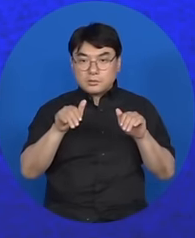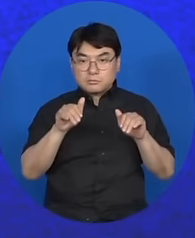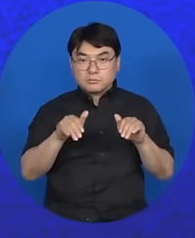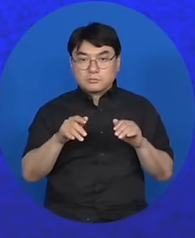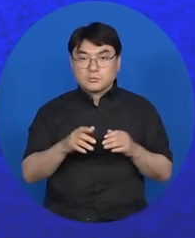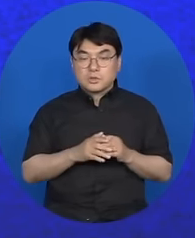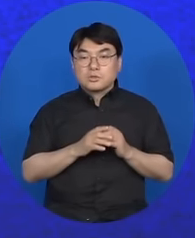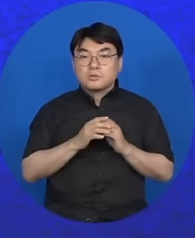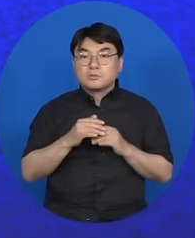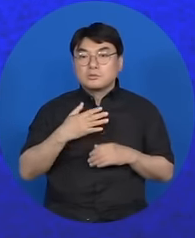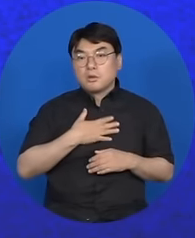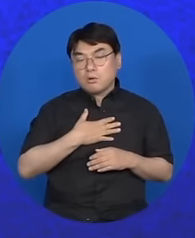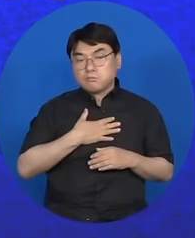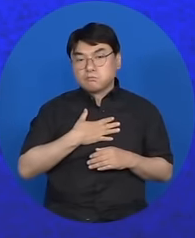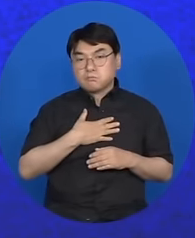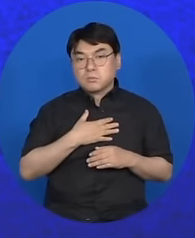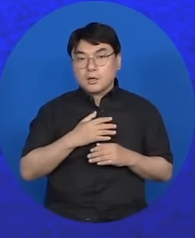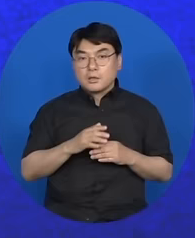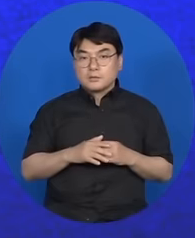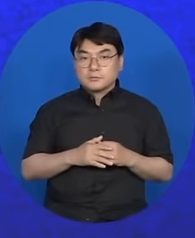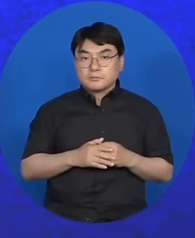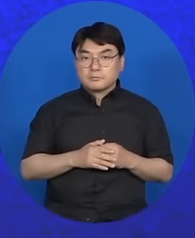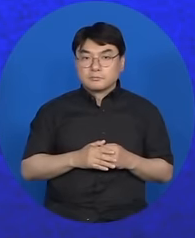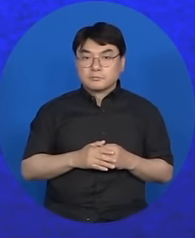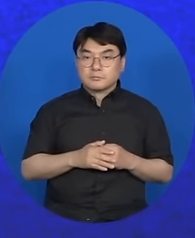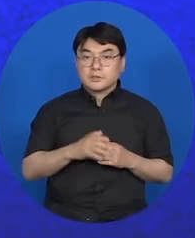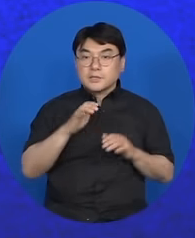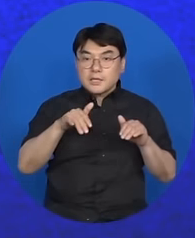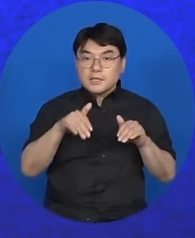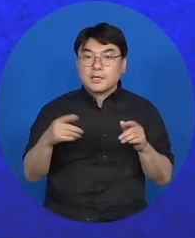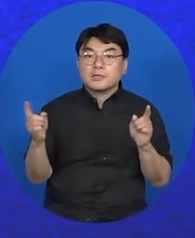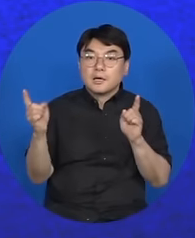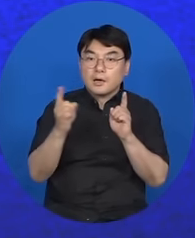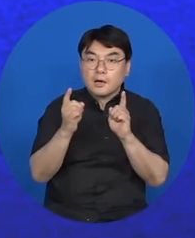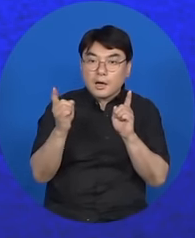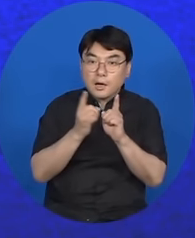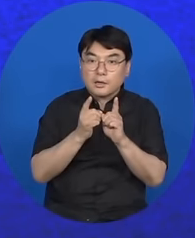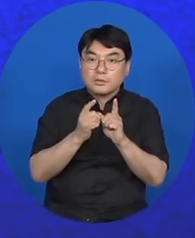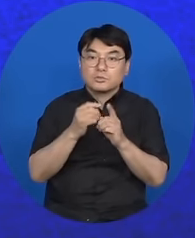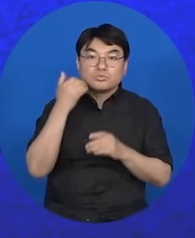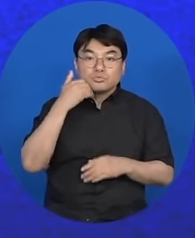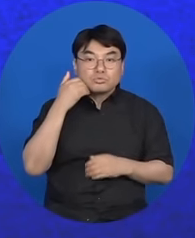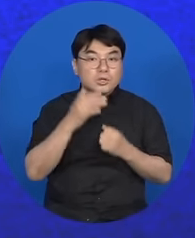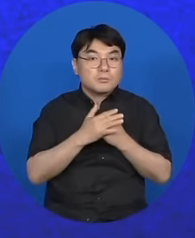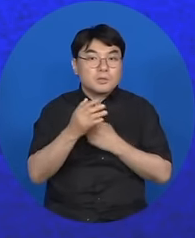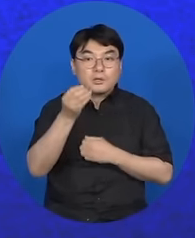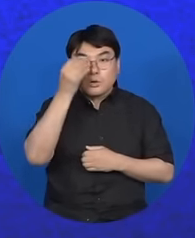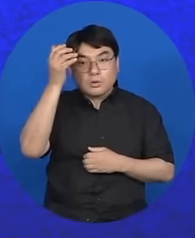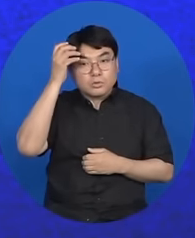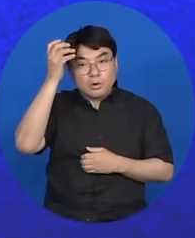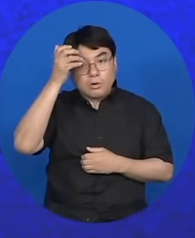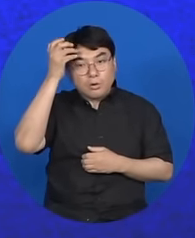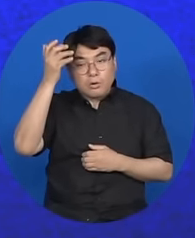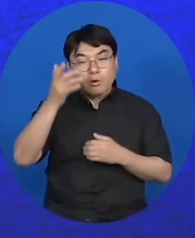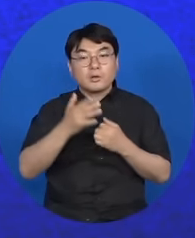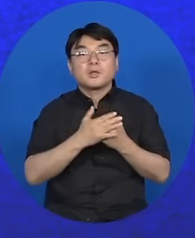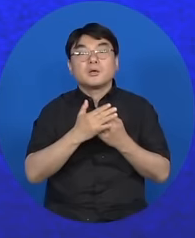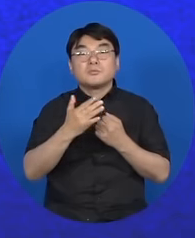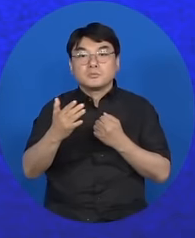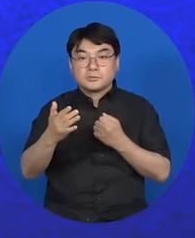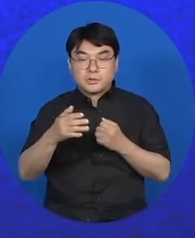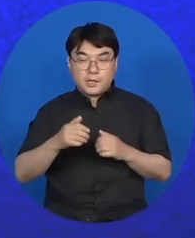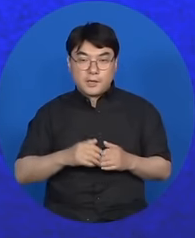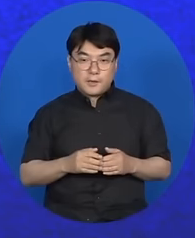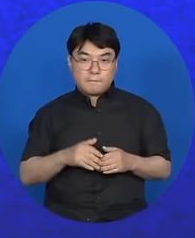철학을 거부하죠. 그럼으로써 그에게 다가갑니다. 누구 때문에? 이것이 성령 때문에. 성령께서 다가가라고